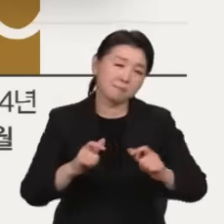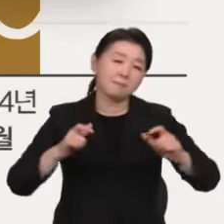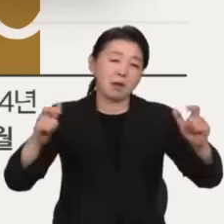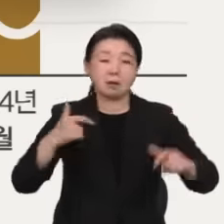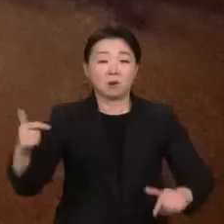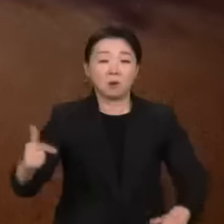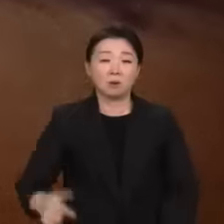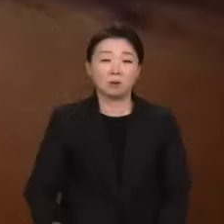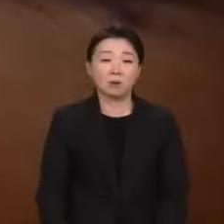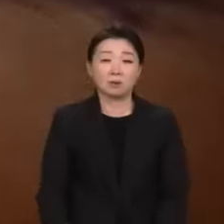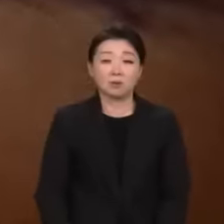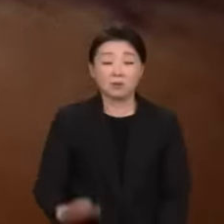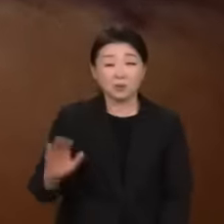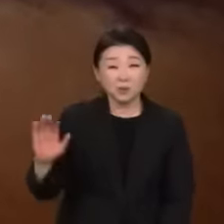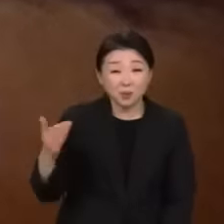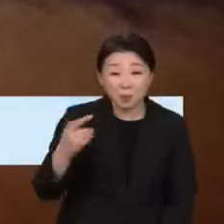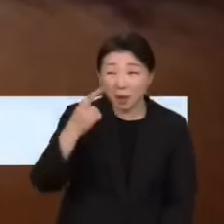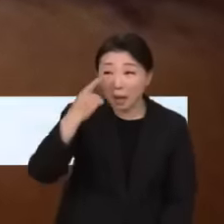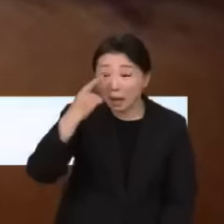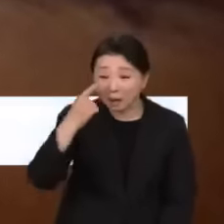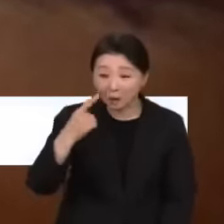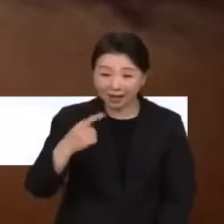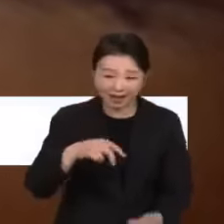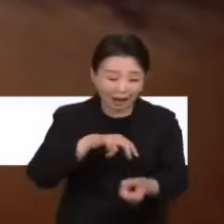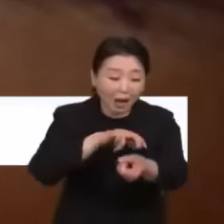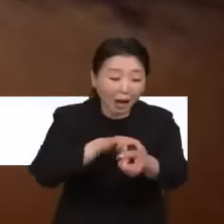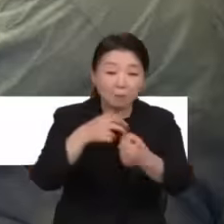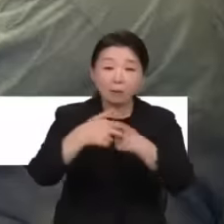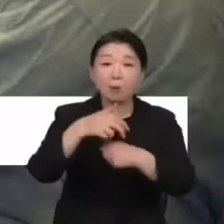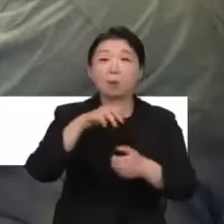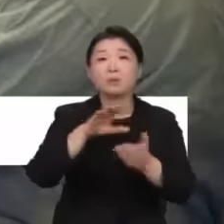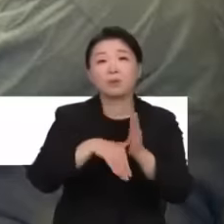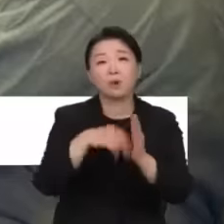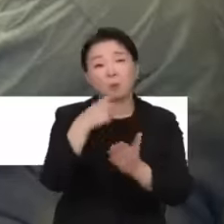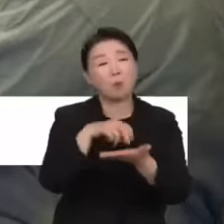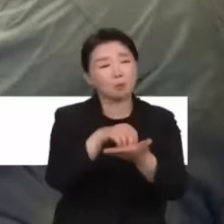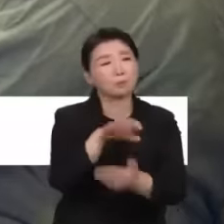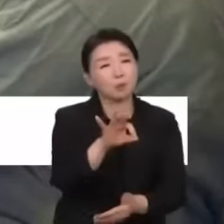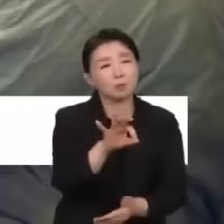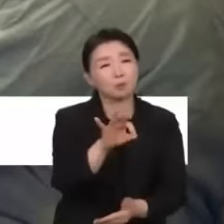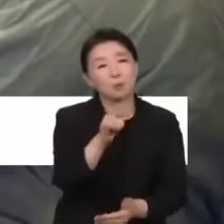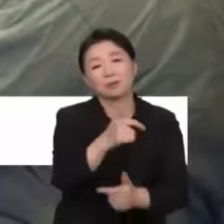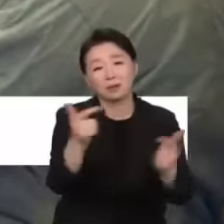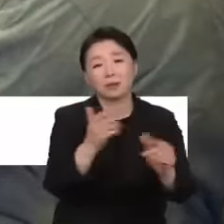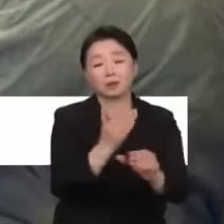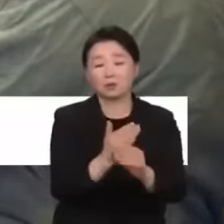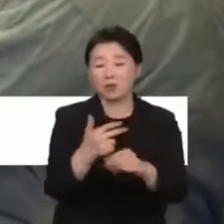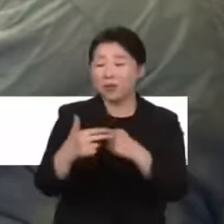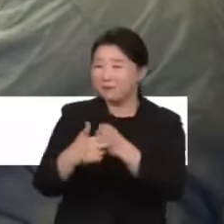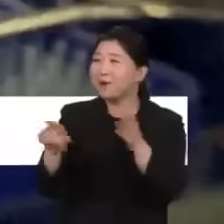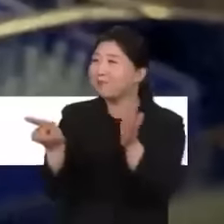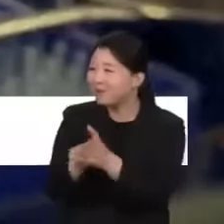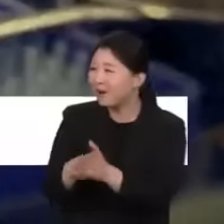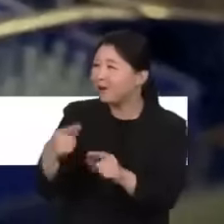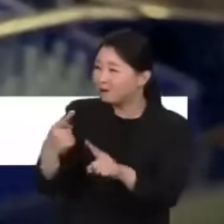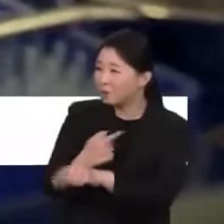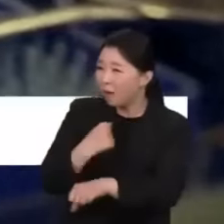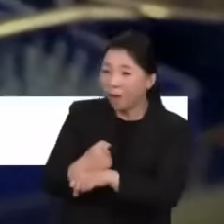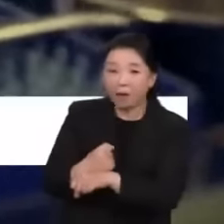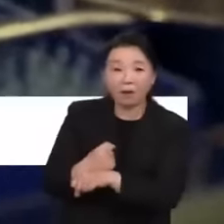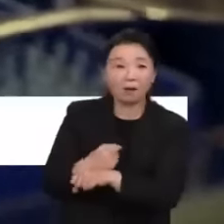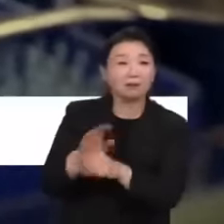불어났습니다. 최근엔 안과나 한방병원에서도 급증하는 추세인데 병원 말만 믿고 치료를